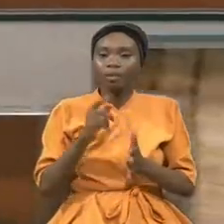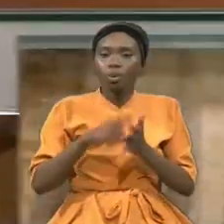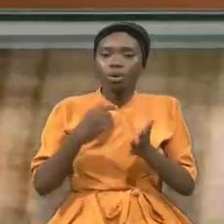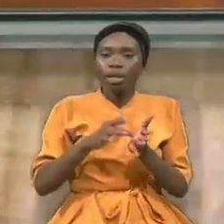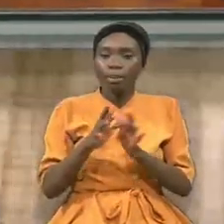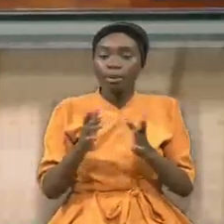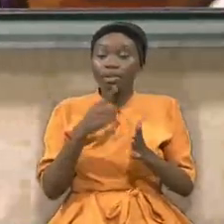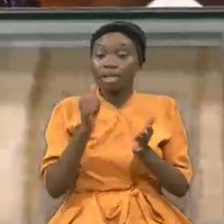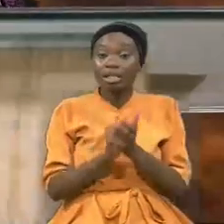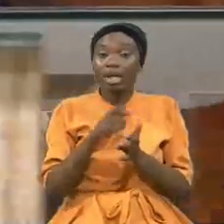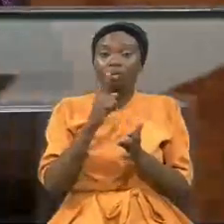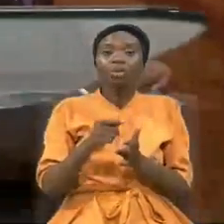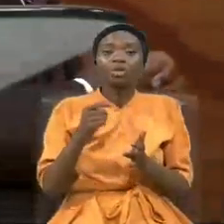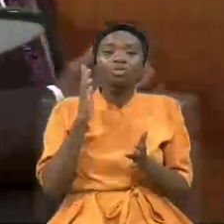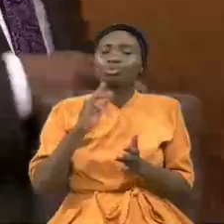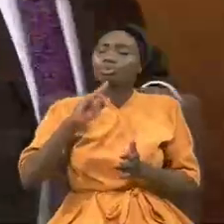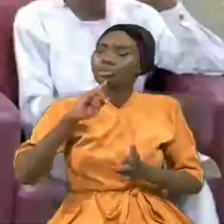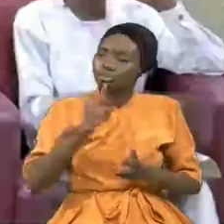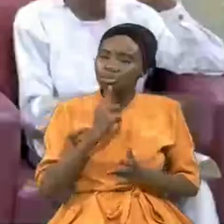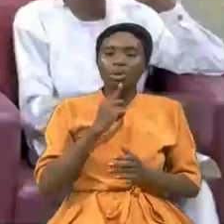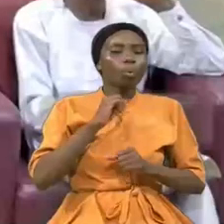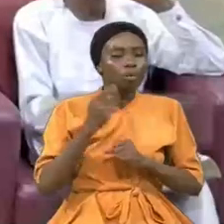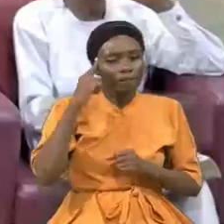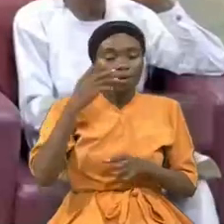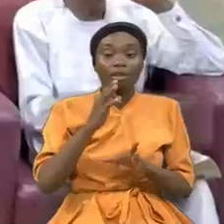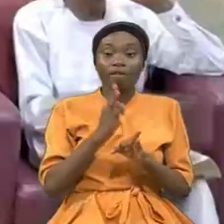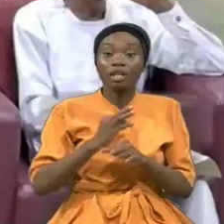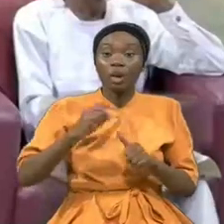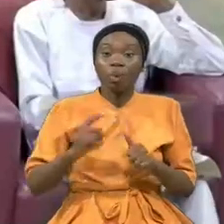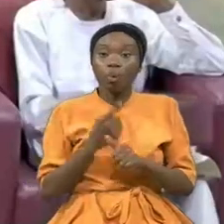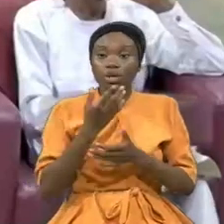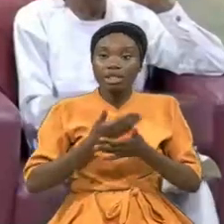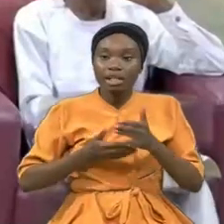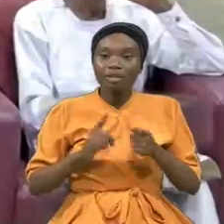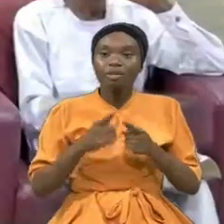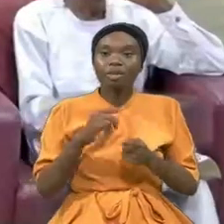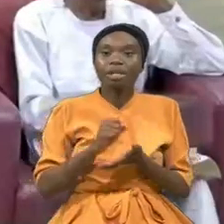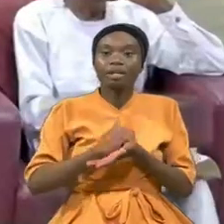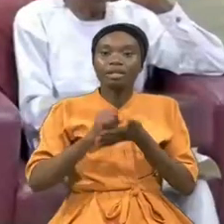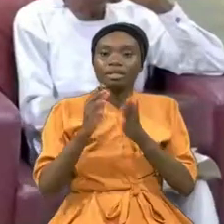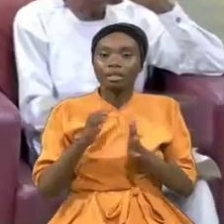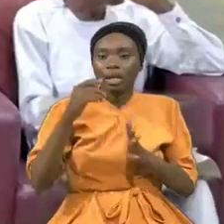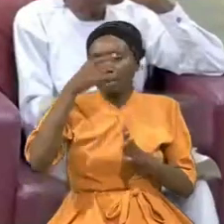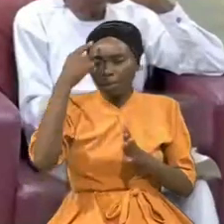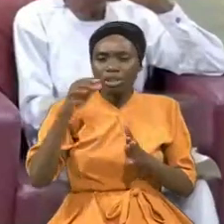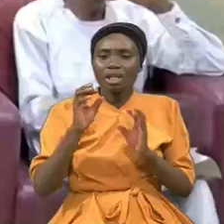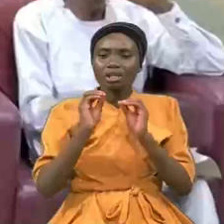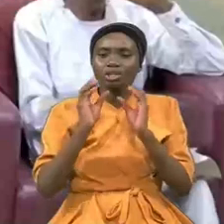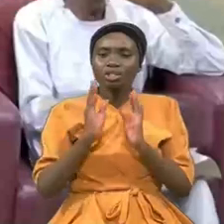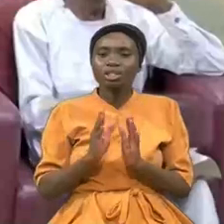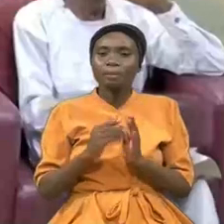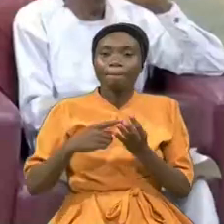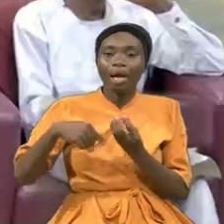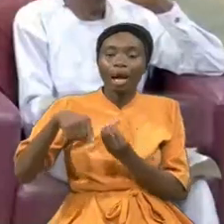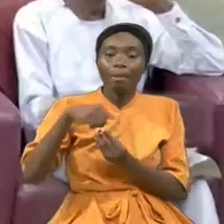délivrée, une fois transmise pour toutes. Lorsque la Bible a dit de combattre pour la foi qui a été transmise une fois pour toutes, cela